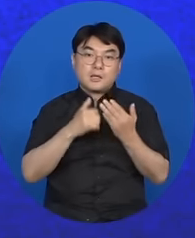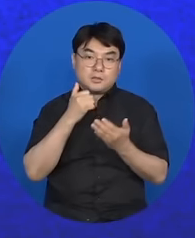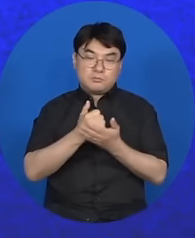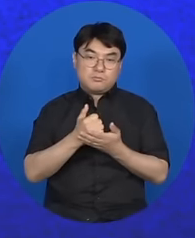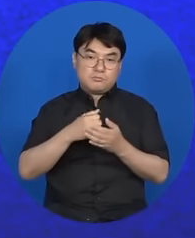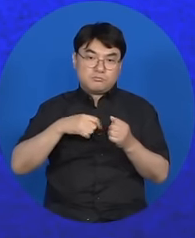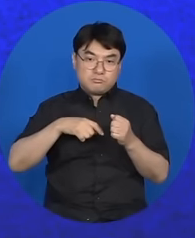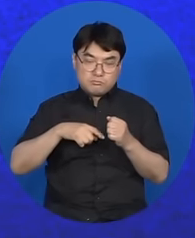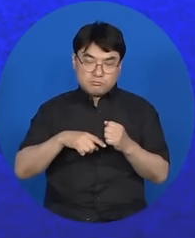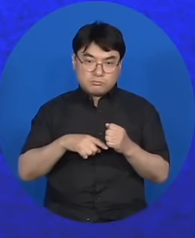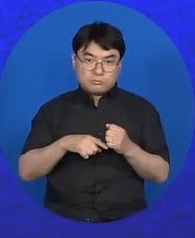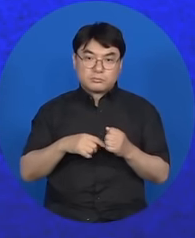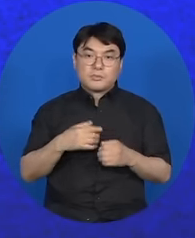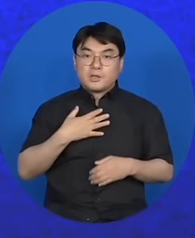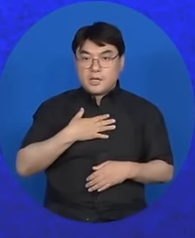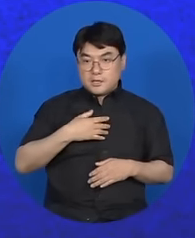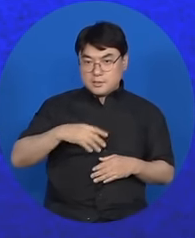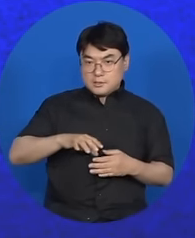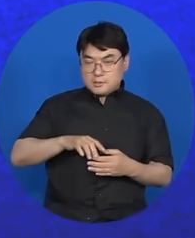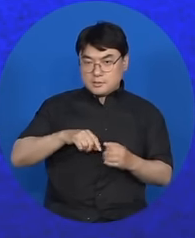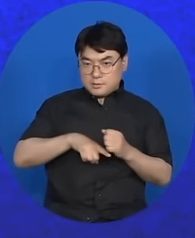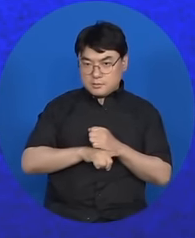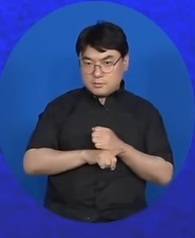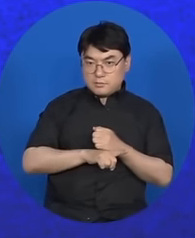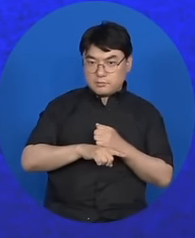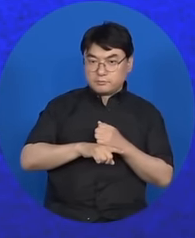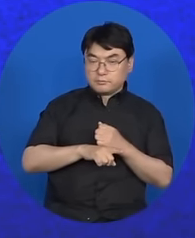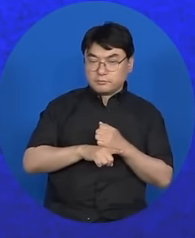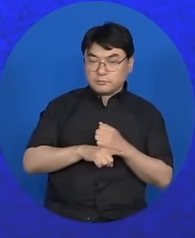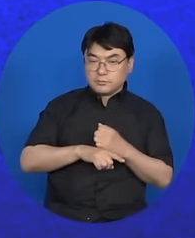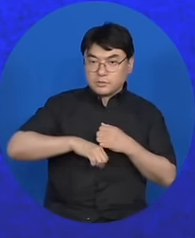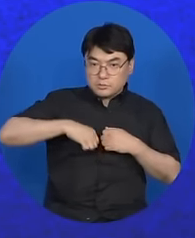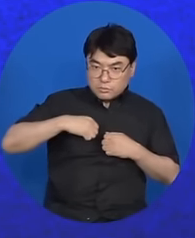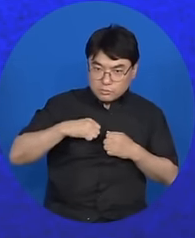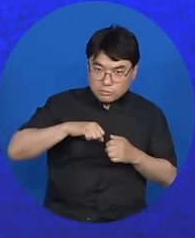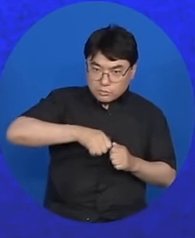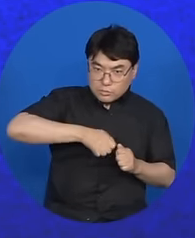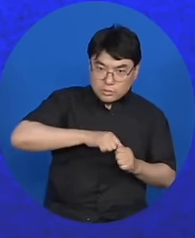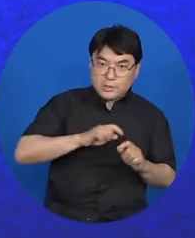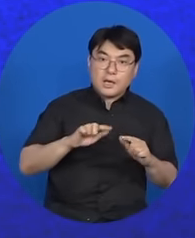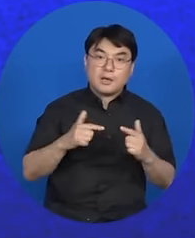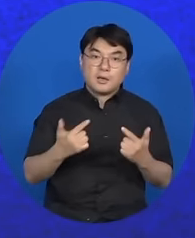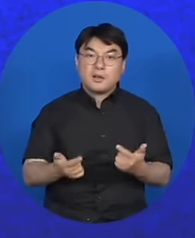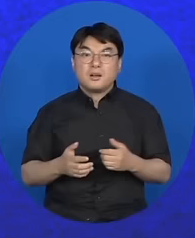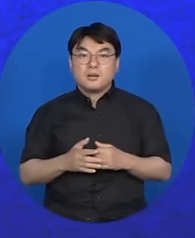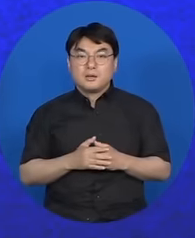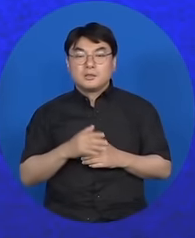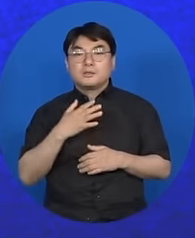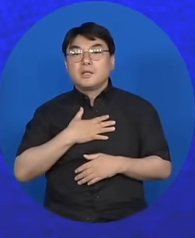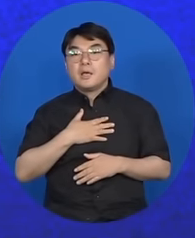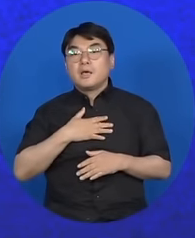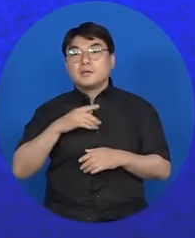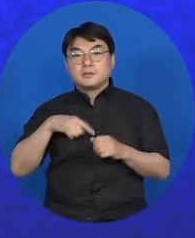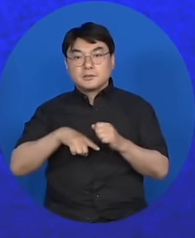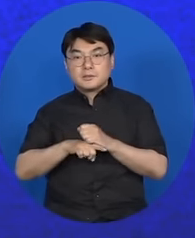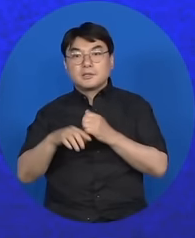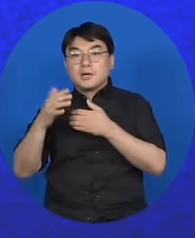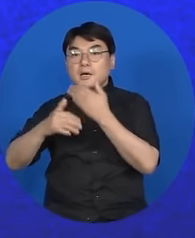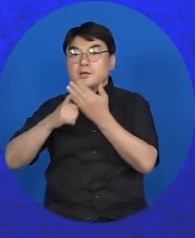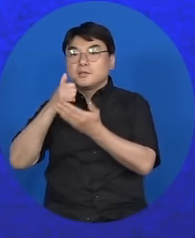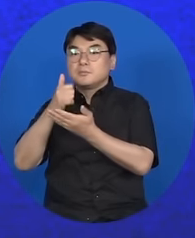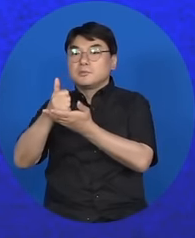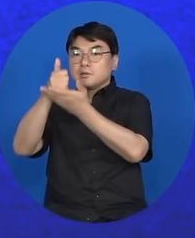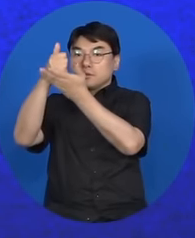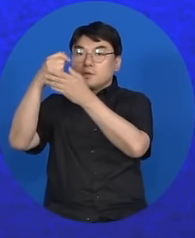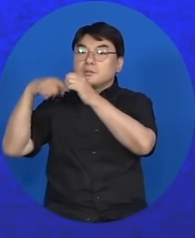아닙니다. 오히려 반대죠. 내 뜻을 하나님의 뜻에 굴복시켜서 하나님의 뜻에 협력하고자